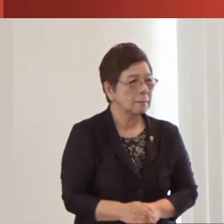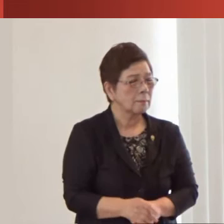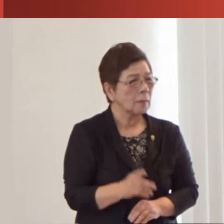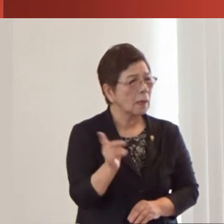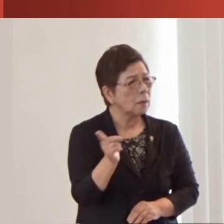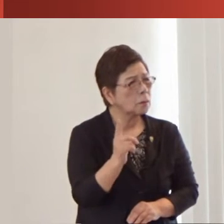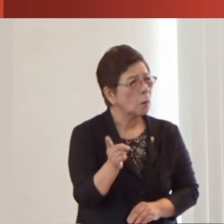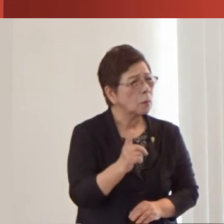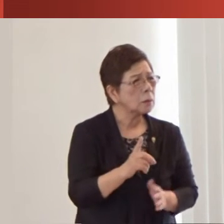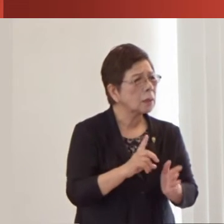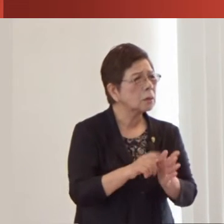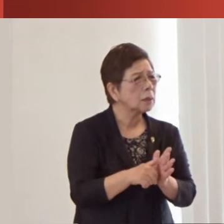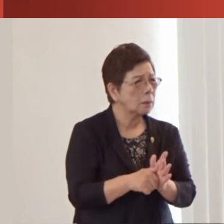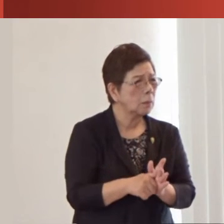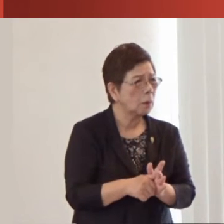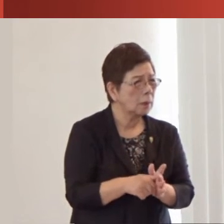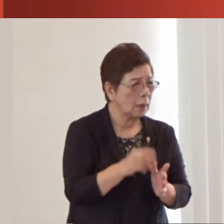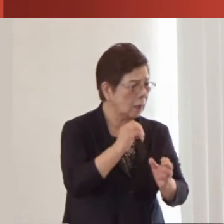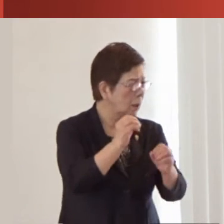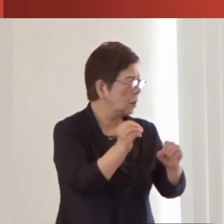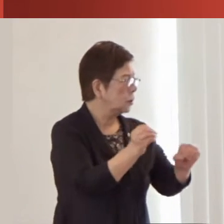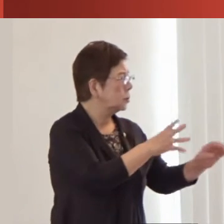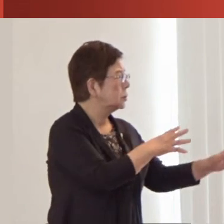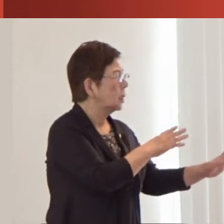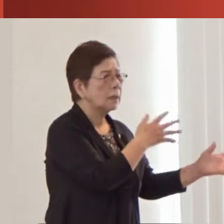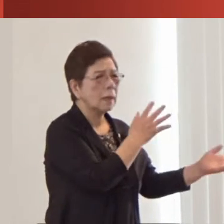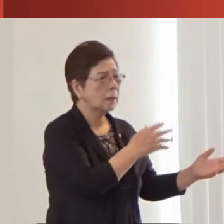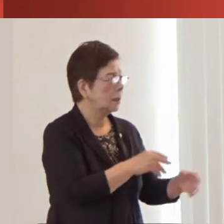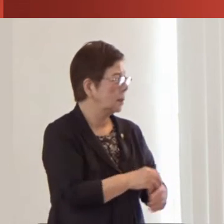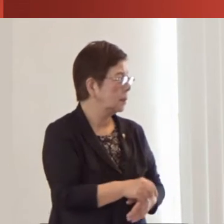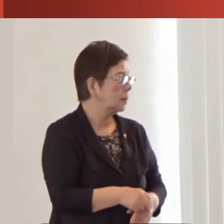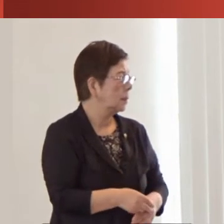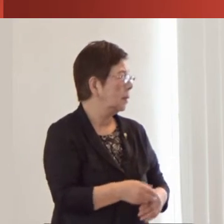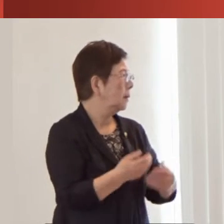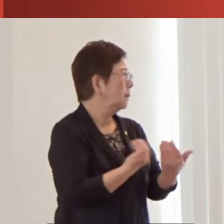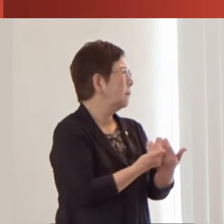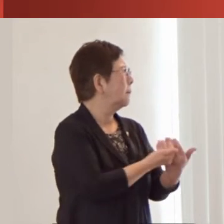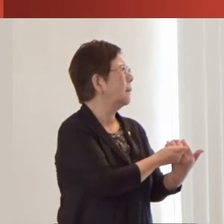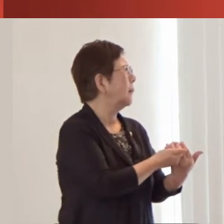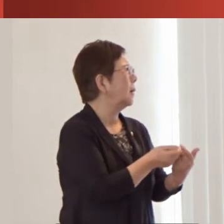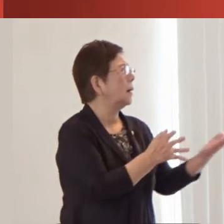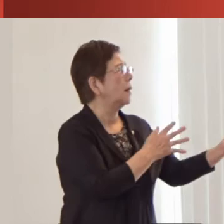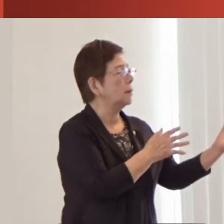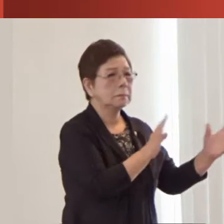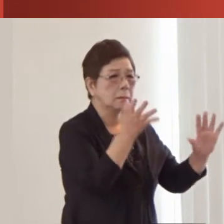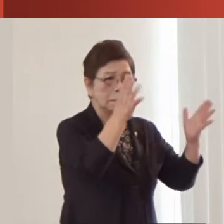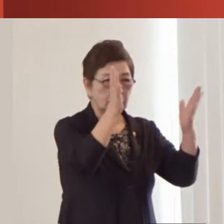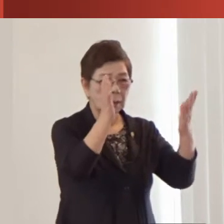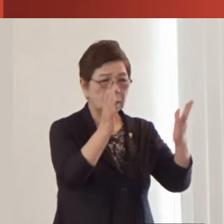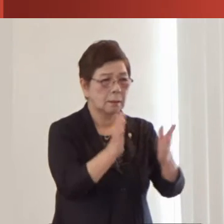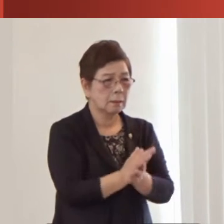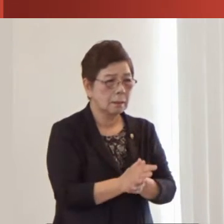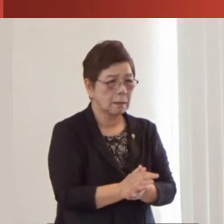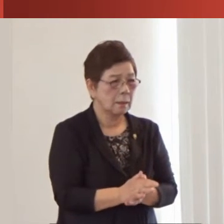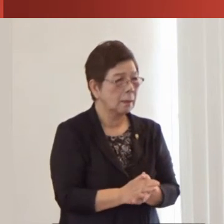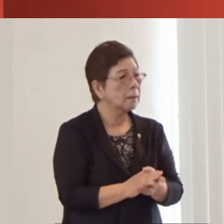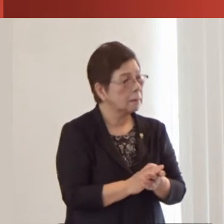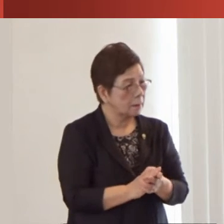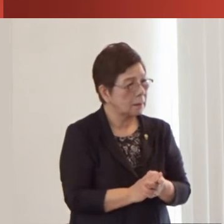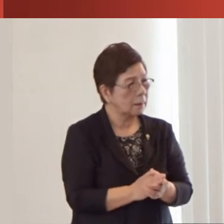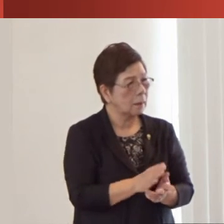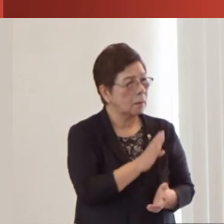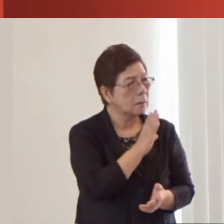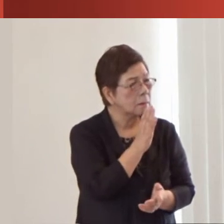どんな時にも 見放さない、共にいると約束してください。共にいると言ってもですね、罰を与えるために共にいるわけじゃないん